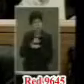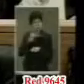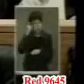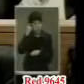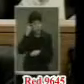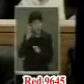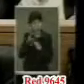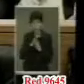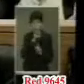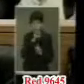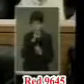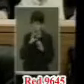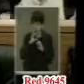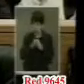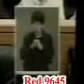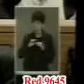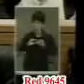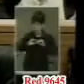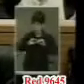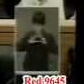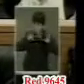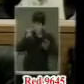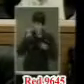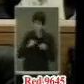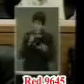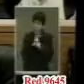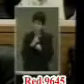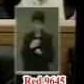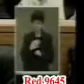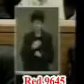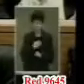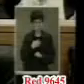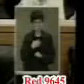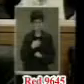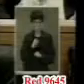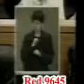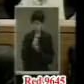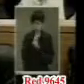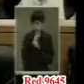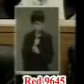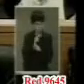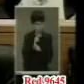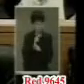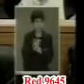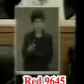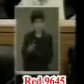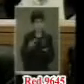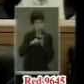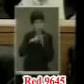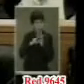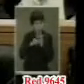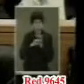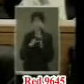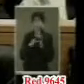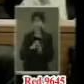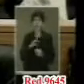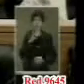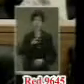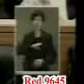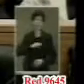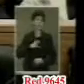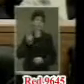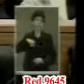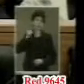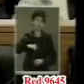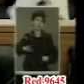คารพเมื่อประกาศว่าจะเป็นอารยะขัดขืนเนี่ยนะครับท้ายที่สุดกลายเป็นอนารยะขัดสารเว